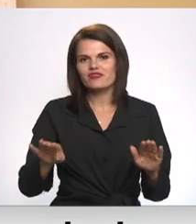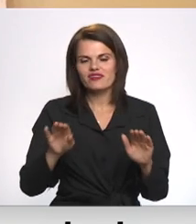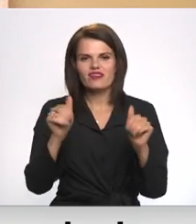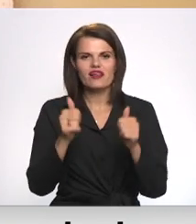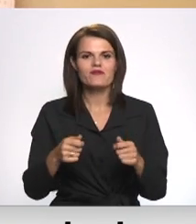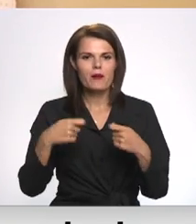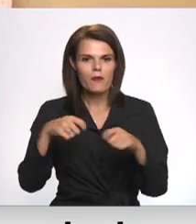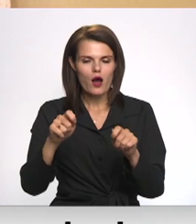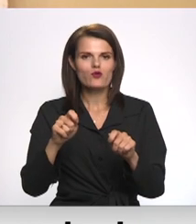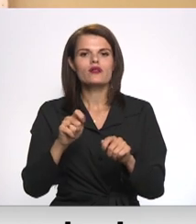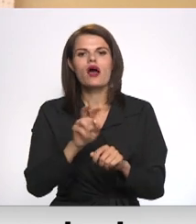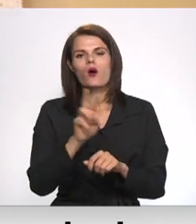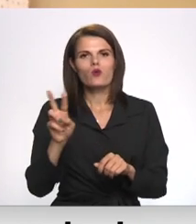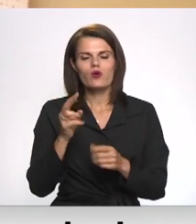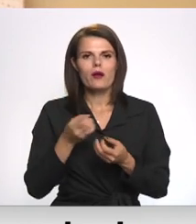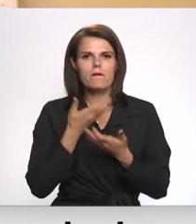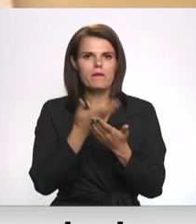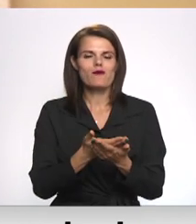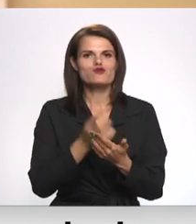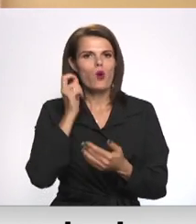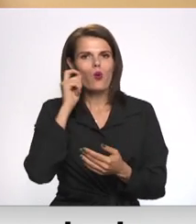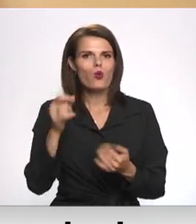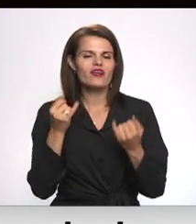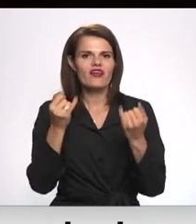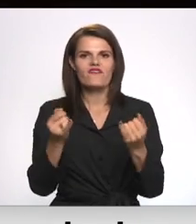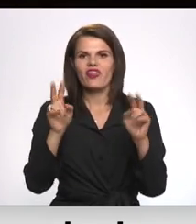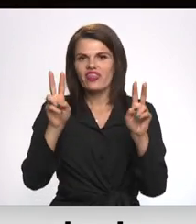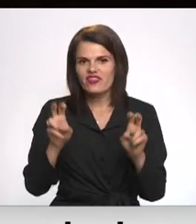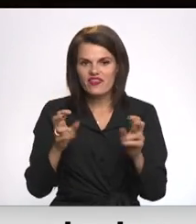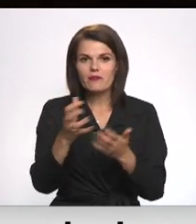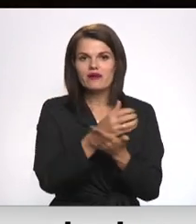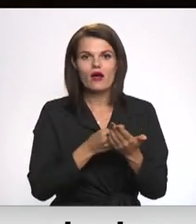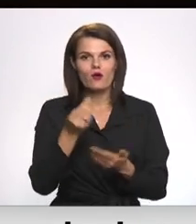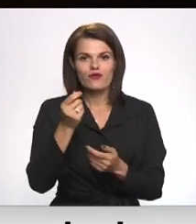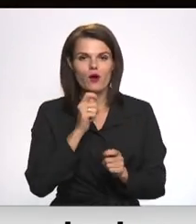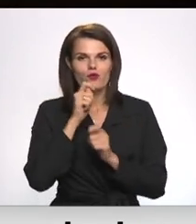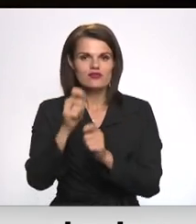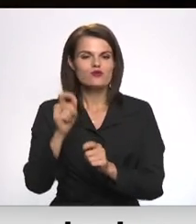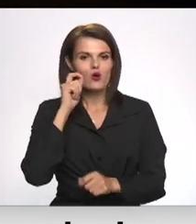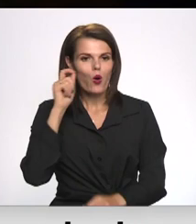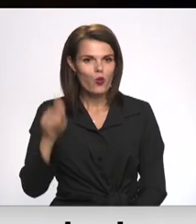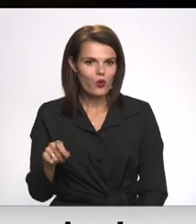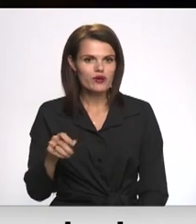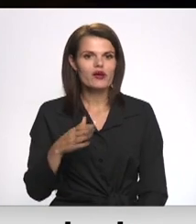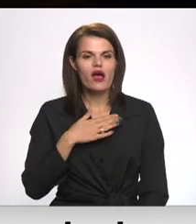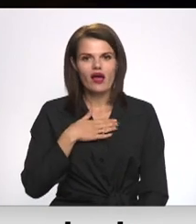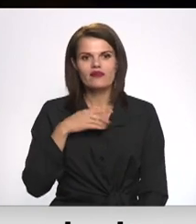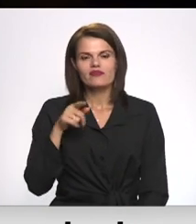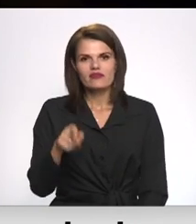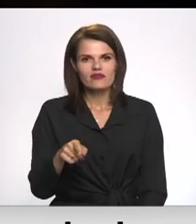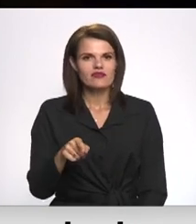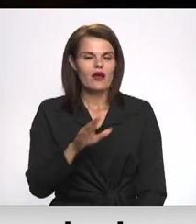pārdošanu ar mākslas darbiem, kuros pausta kāda Ukrainai veltīta tēma, iegūtos līdzekļus ziedojot Ukrainai. Es tam tā